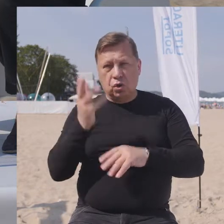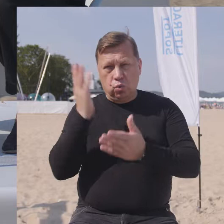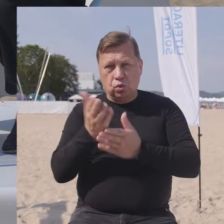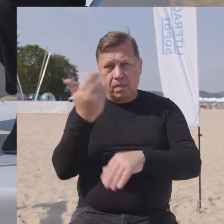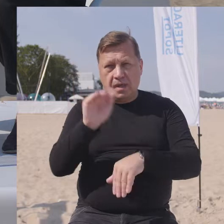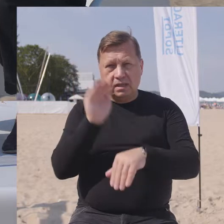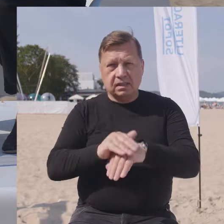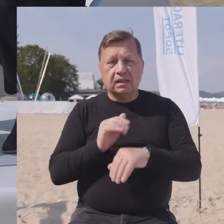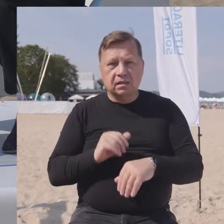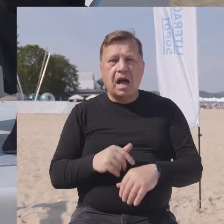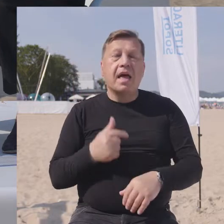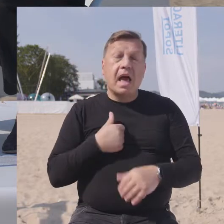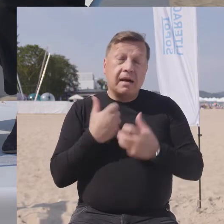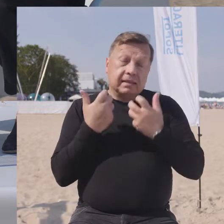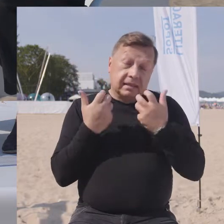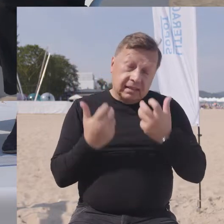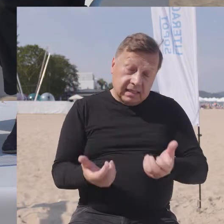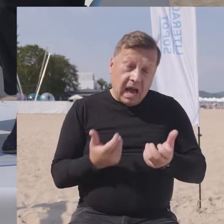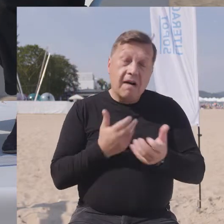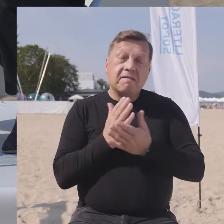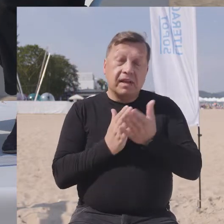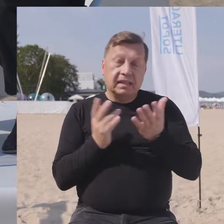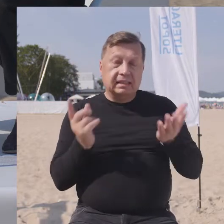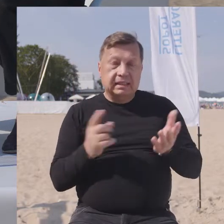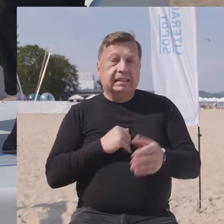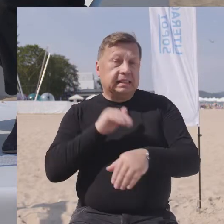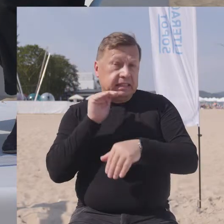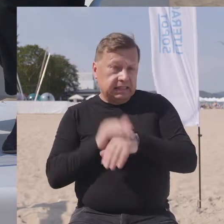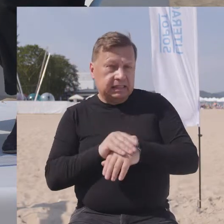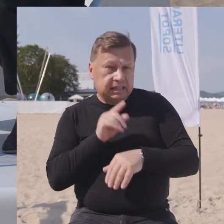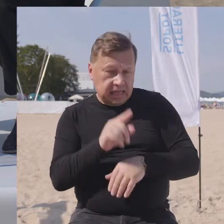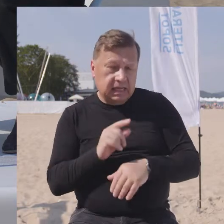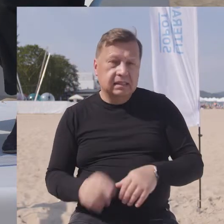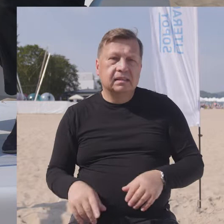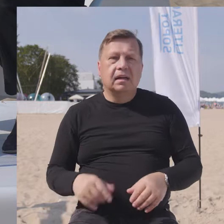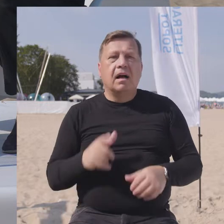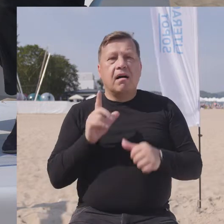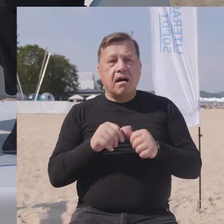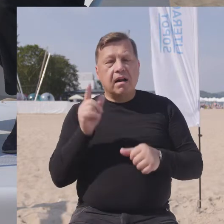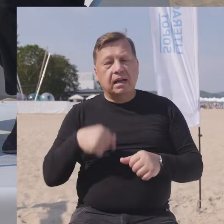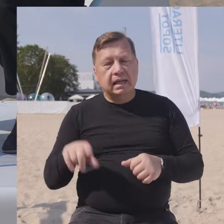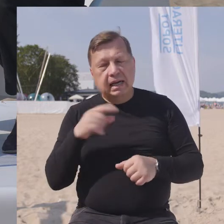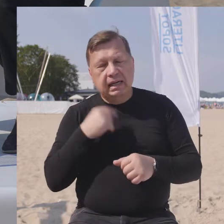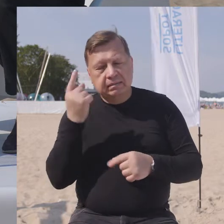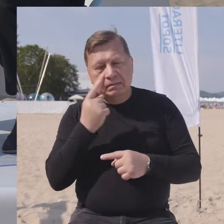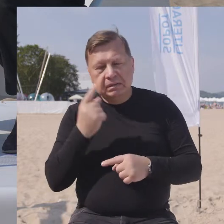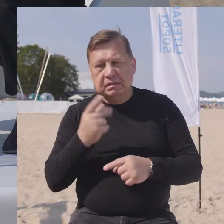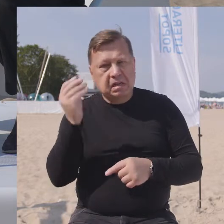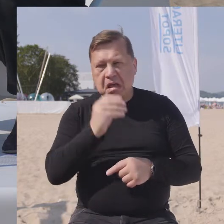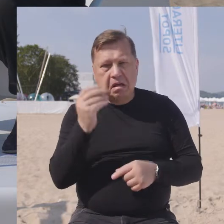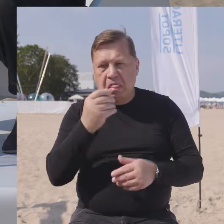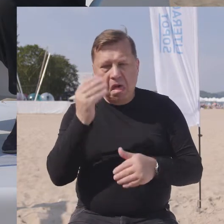chciałabym w to wierzyć. Zgadzam się z tobą. Z drugiej strony moja pesymistyczna część mówi o tym, że to jeszcze nie